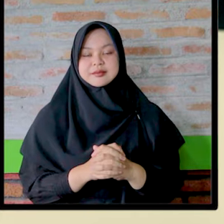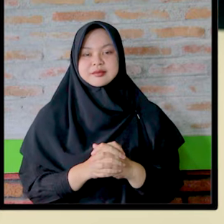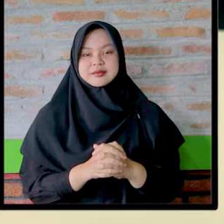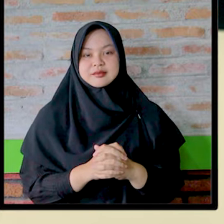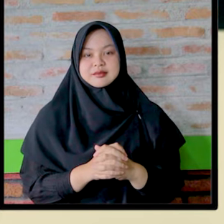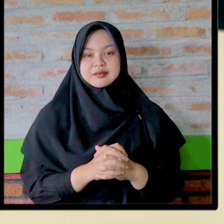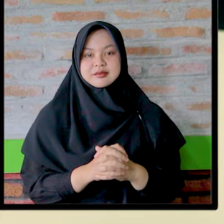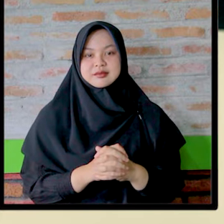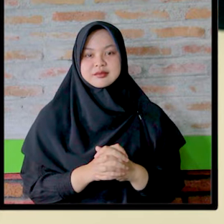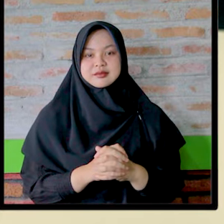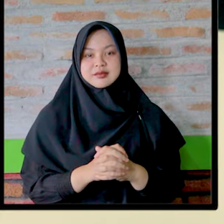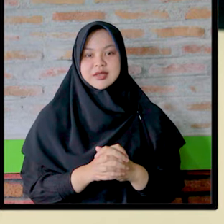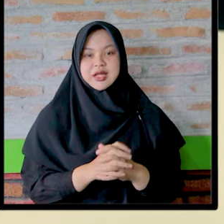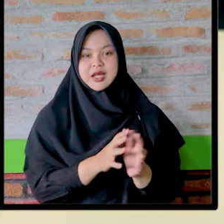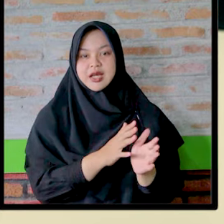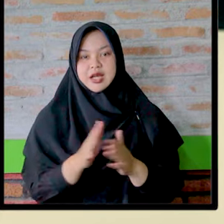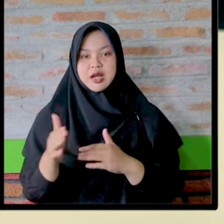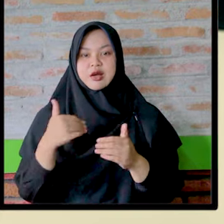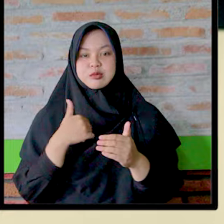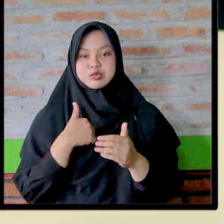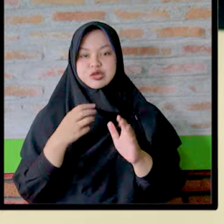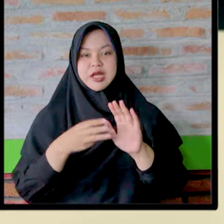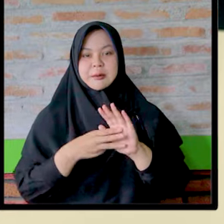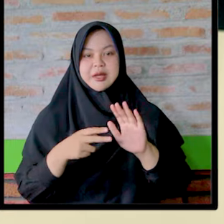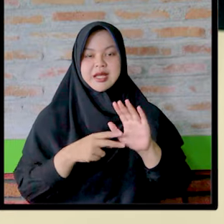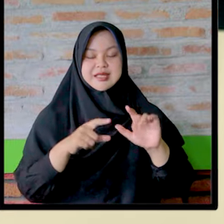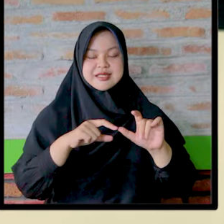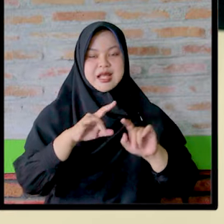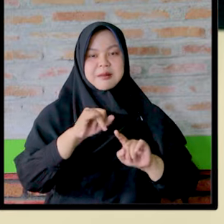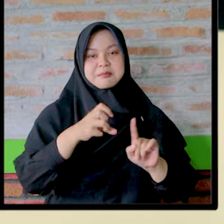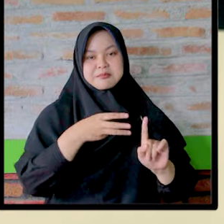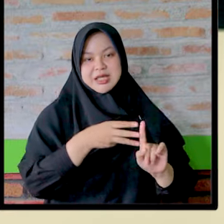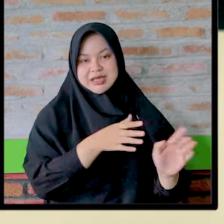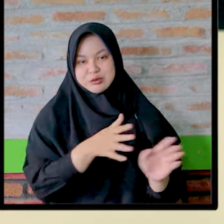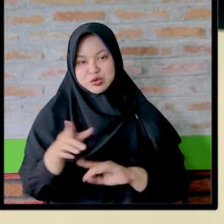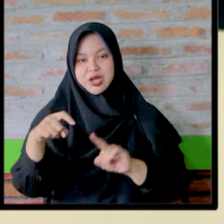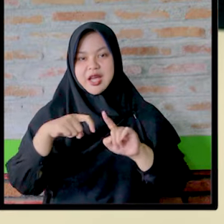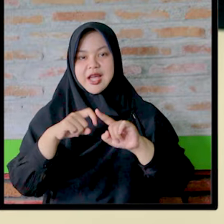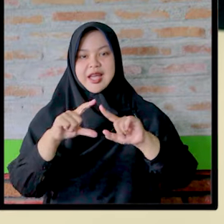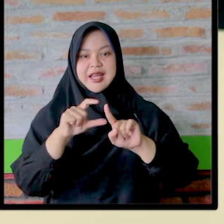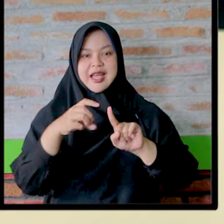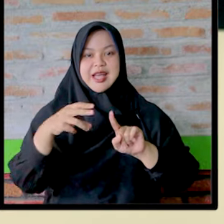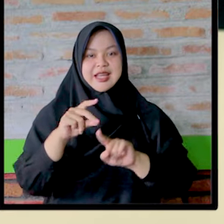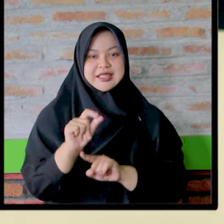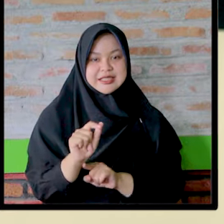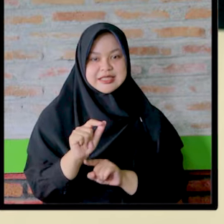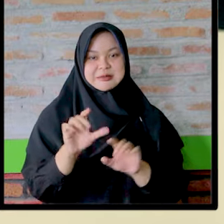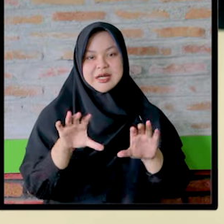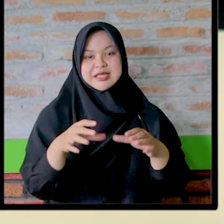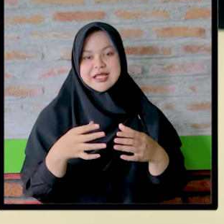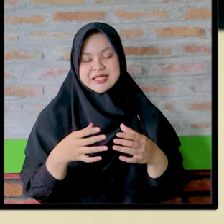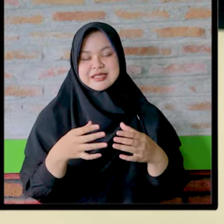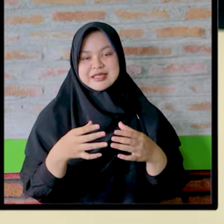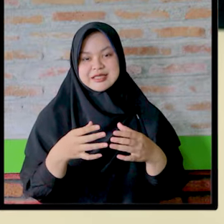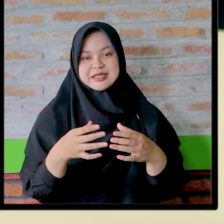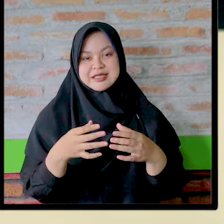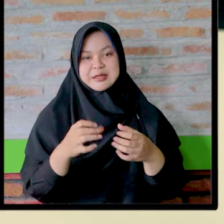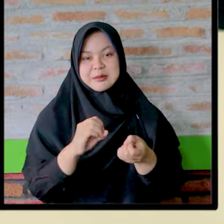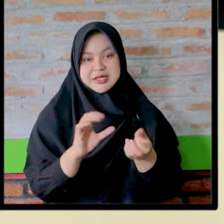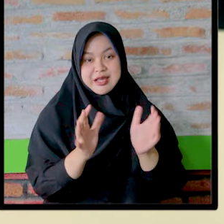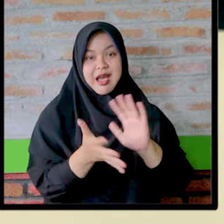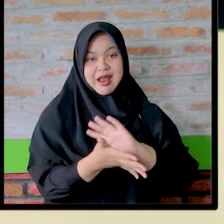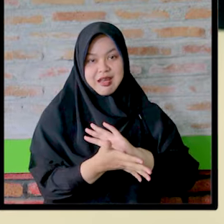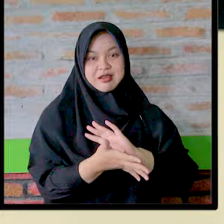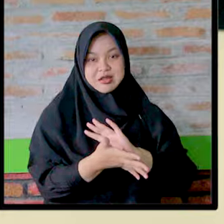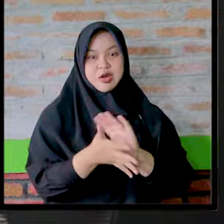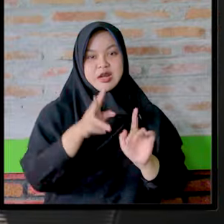kita punya majelis Tablig kita punya majelis kader kita punya bencana kebencanaan juga berperspektif